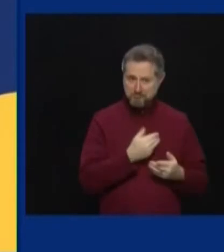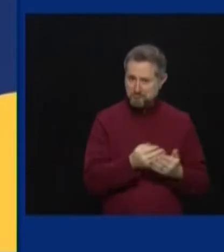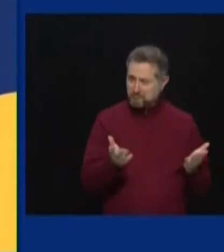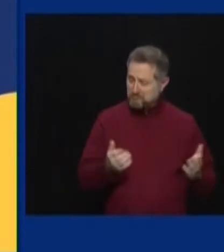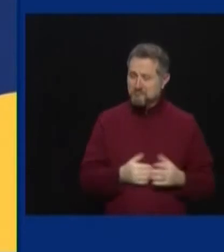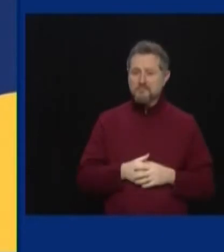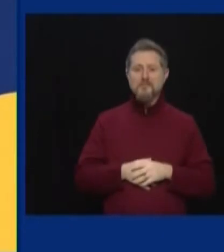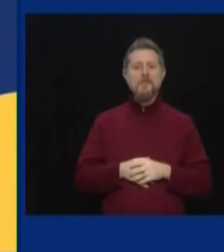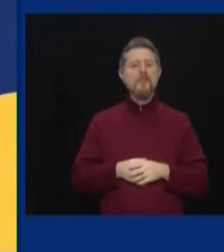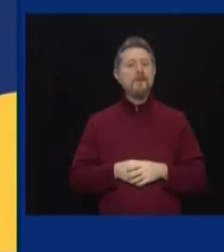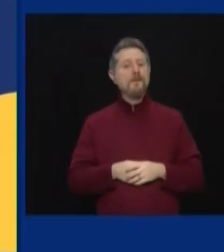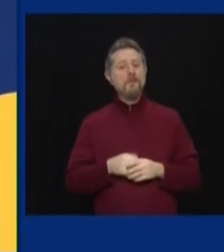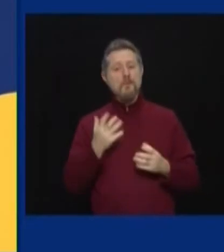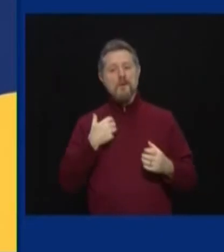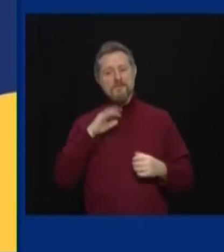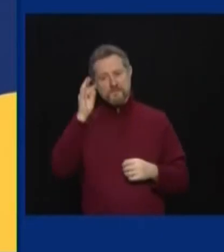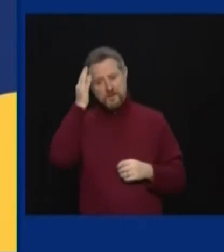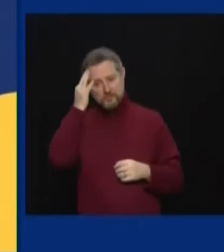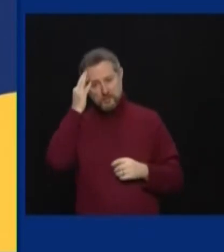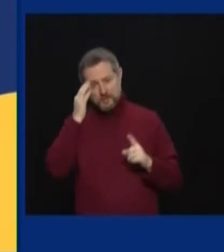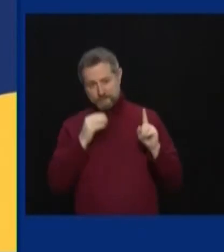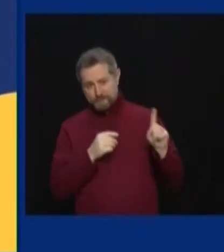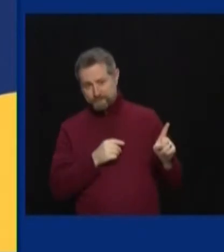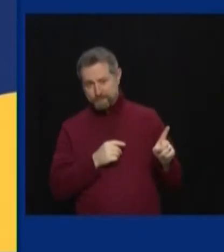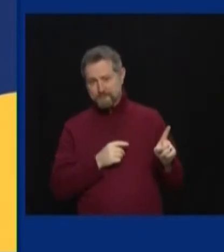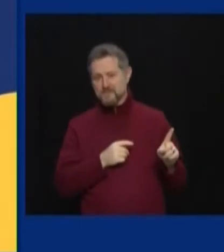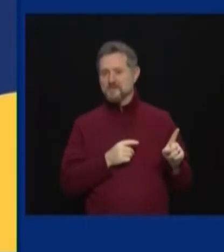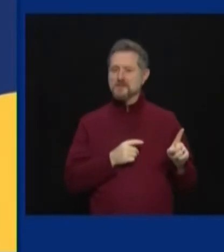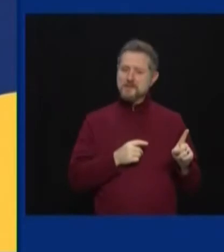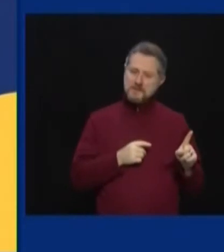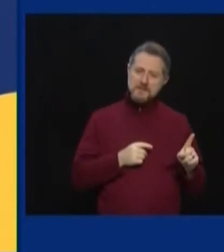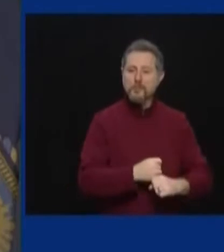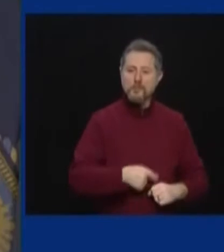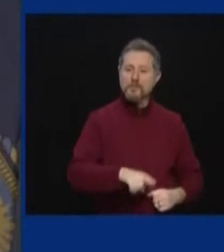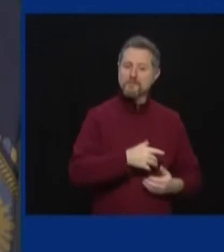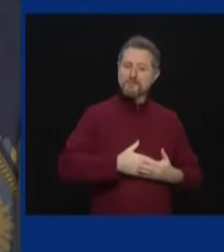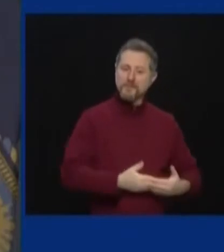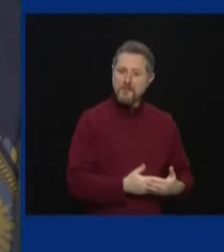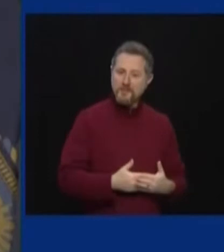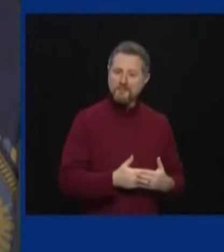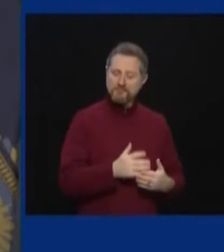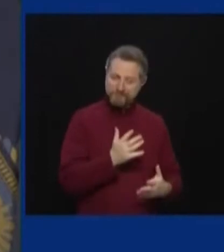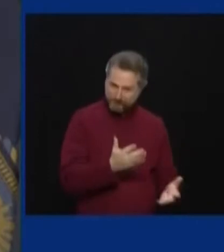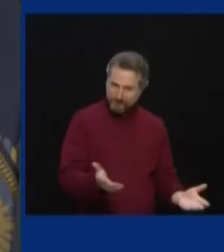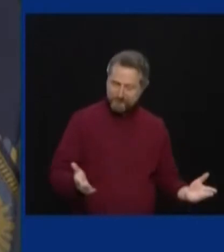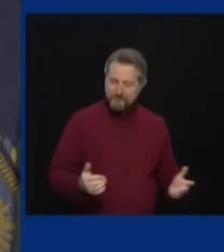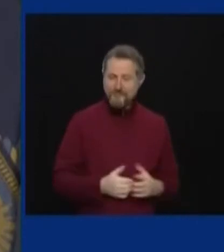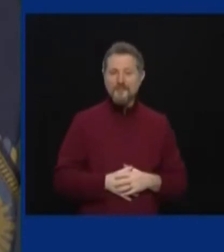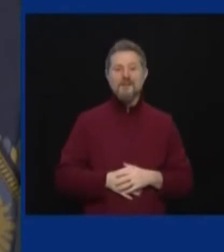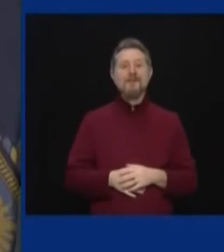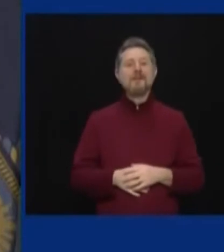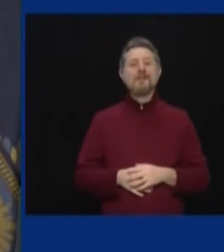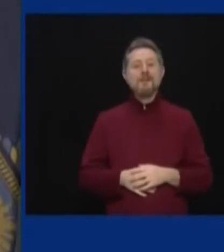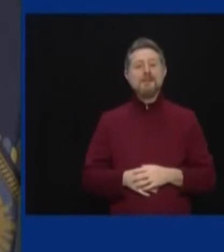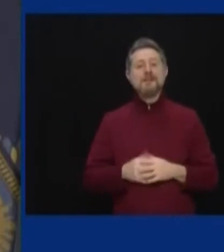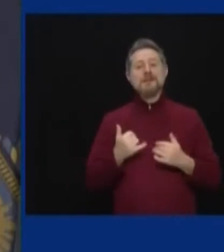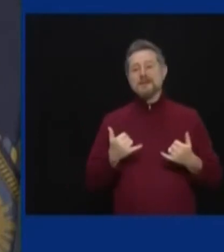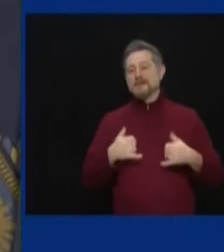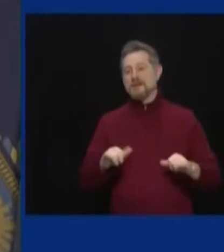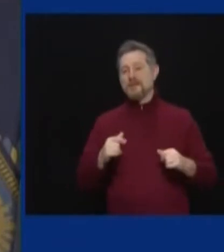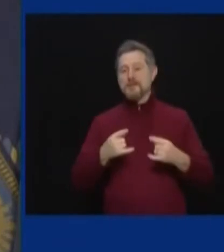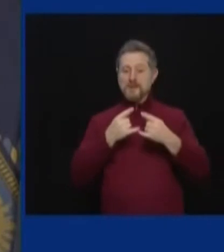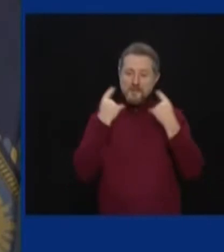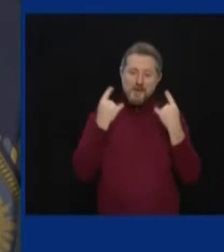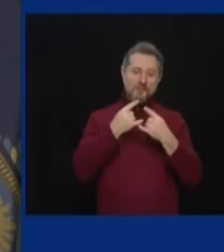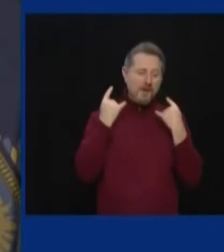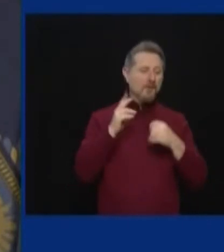要是社区传播。州卫生专员巴塞特博士表示，全州多个地区都有发现 Omicron 病例，但大